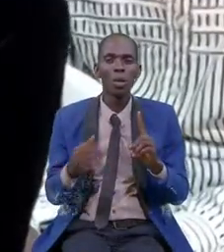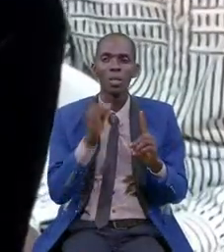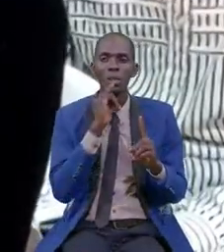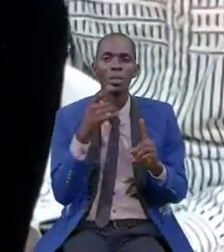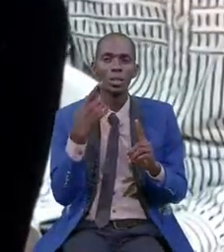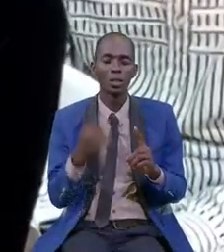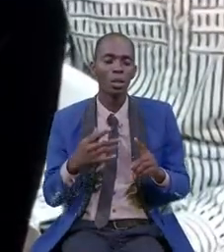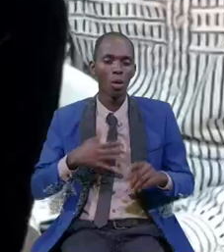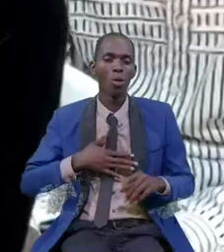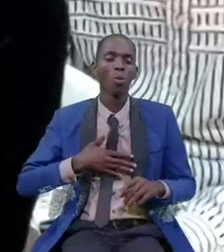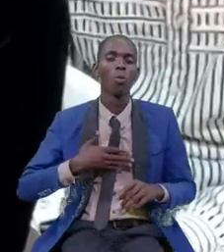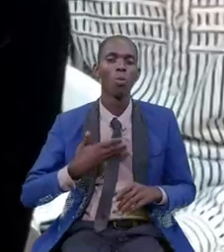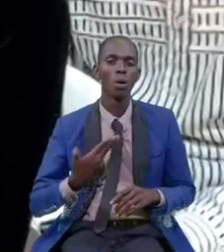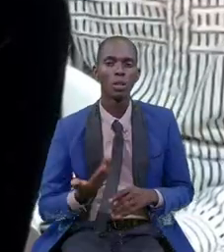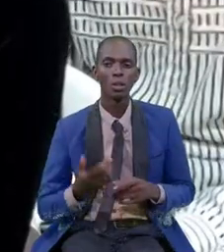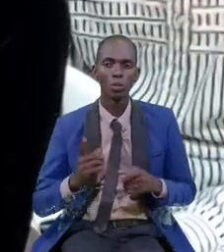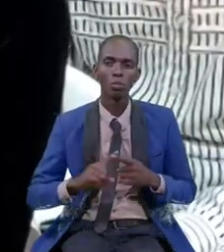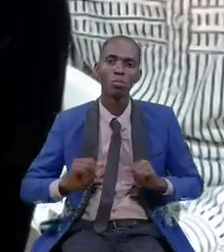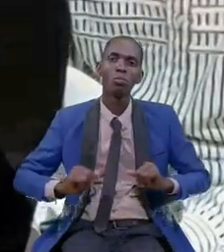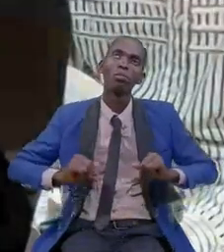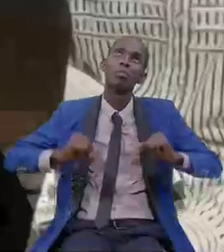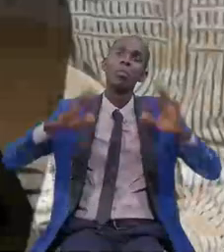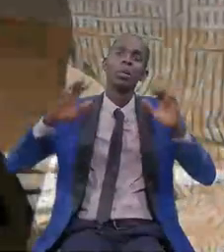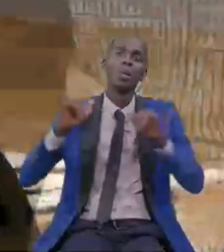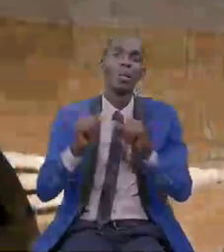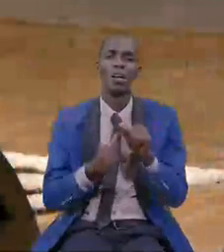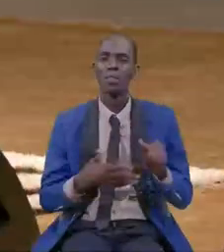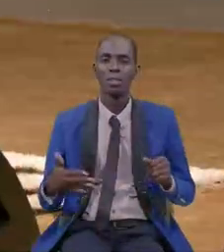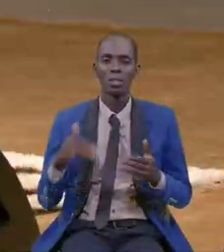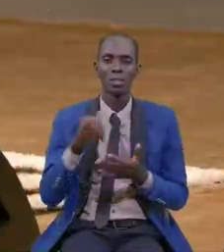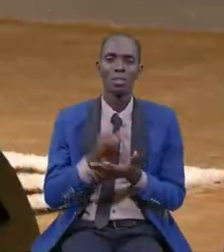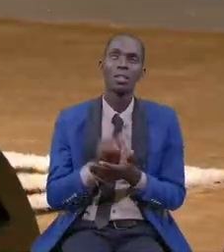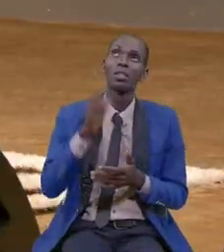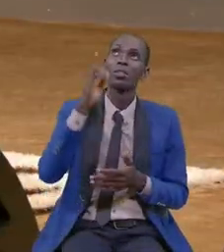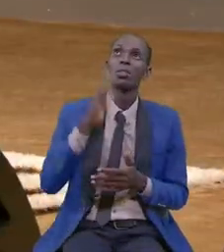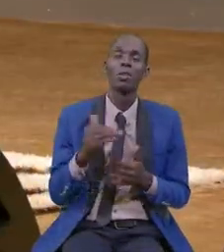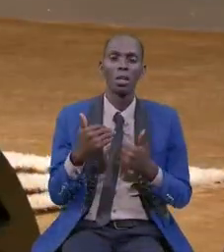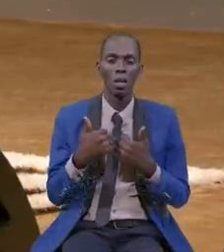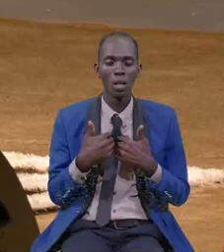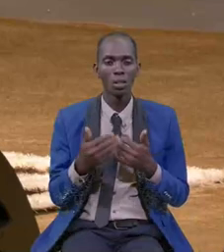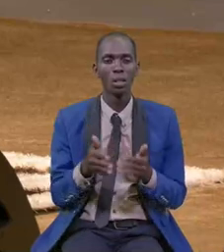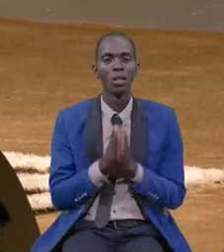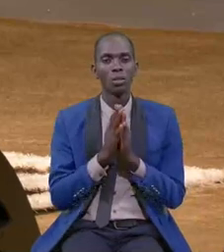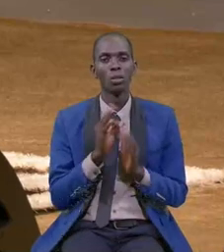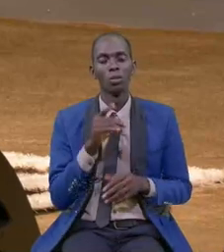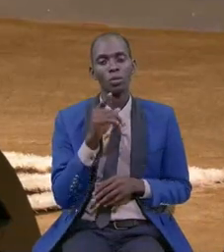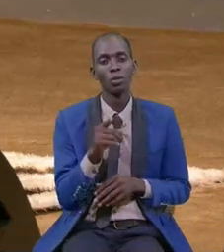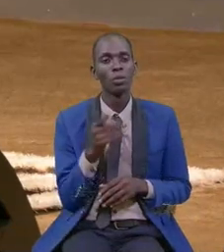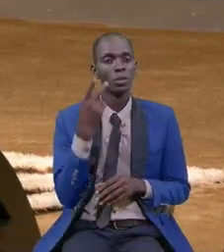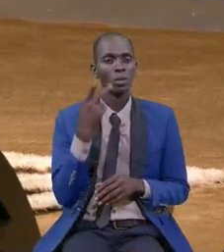volonté est-ce que tu es prêt à prendre tout de tout ce que Dieu exige dans le